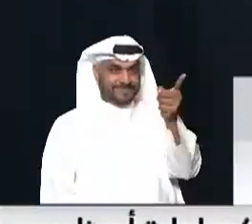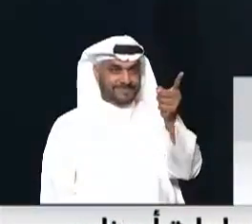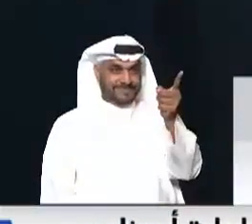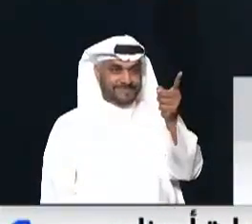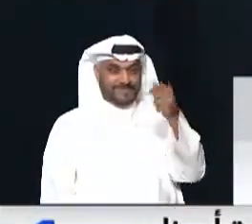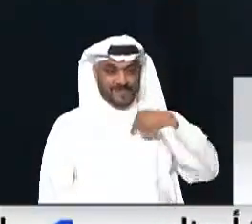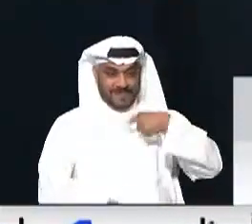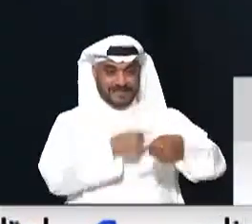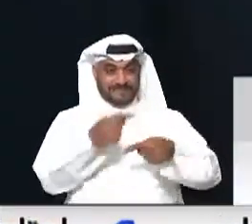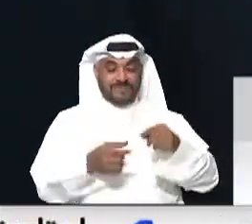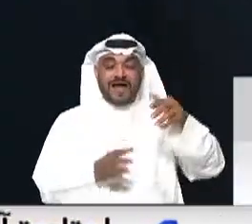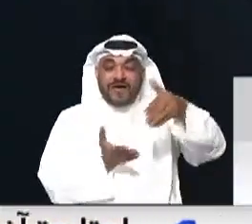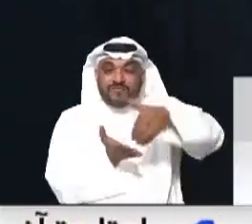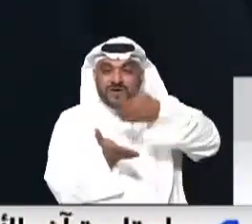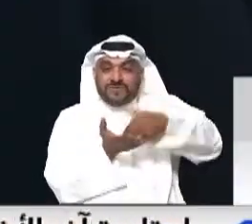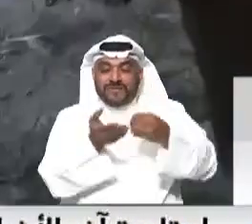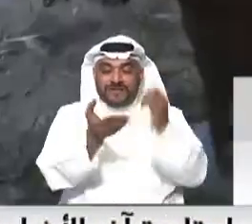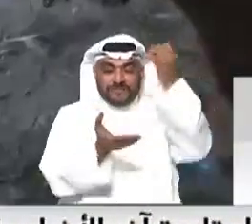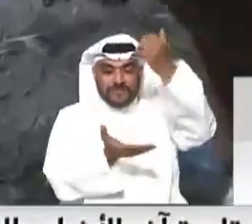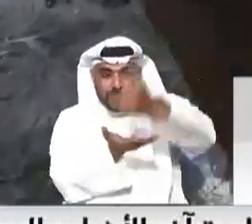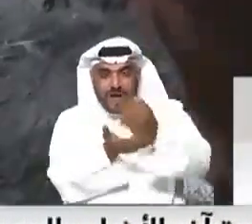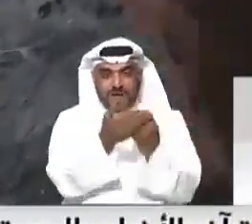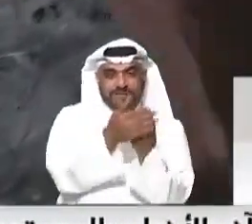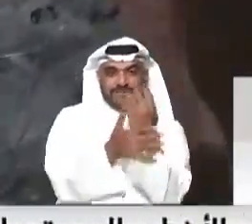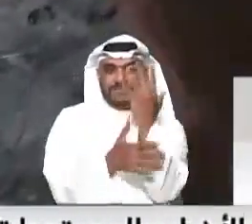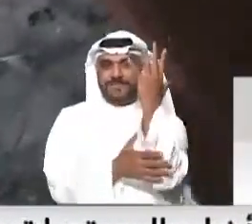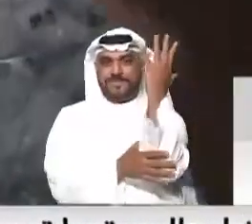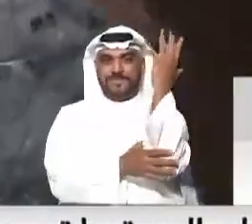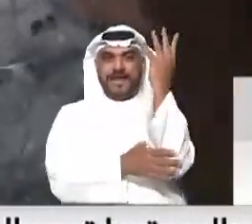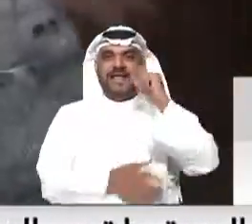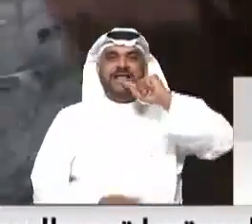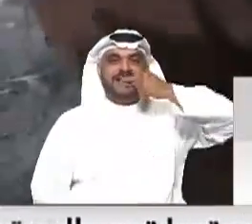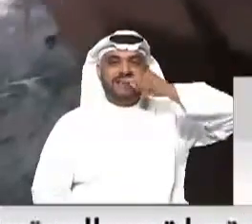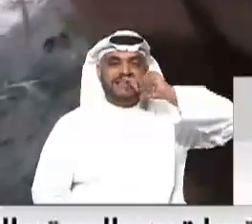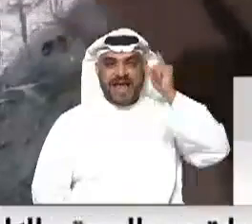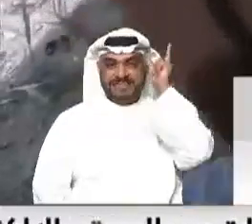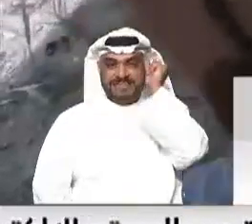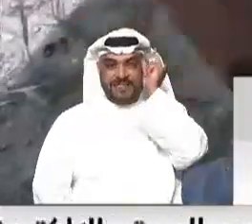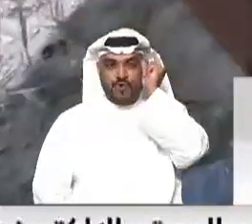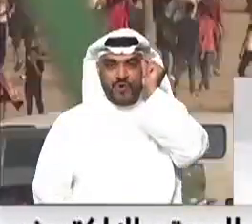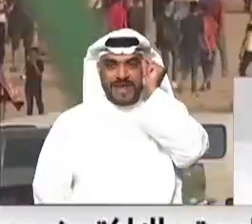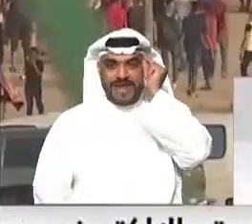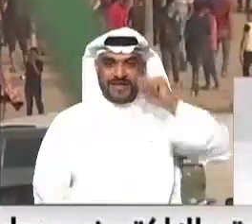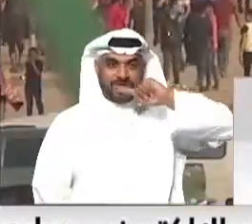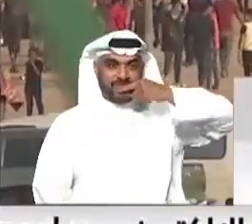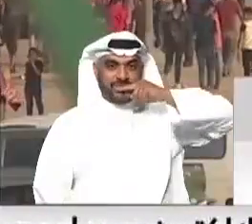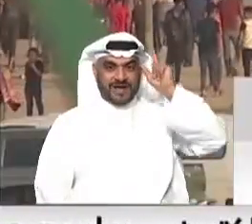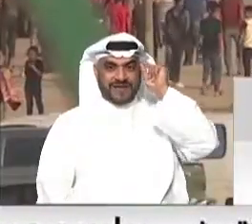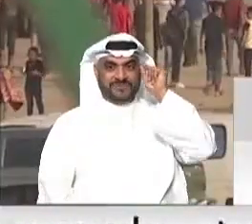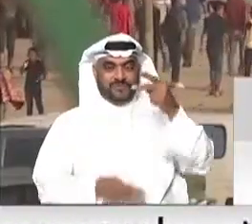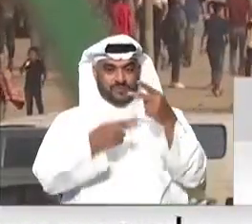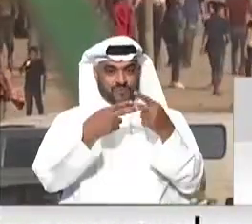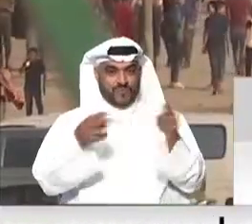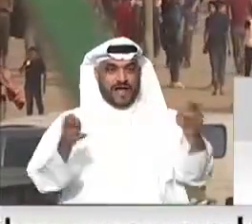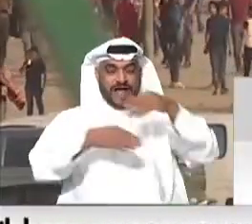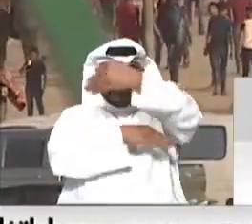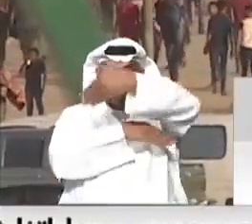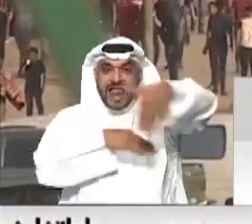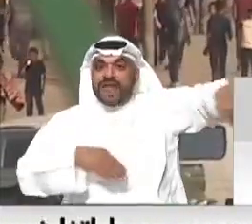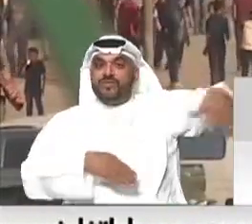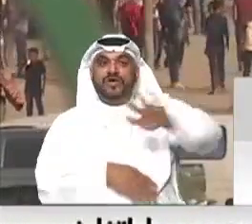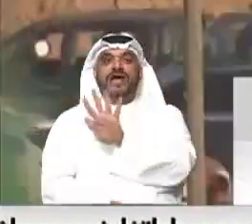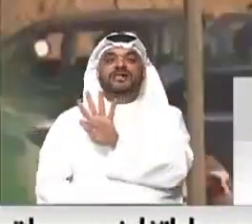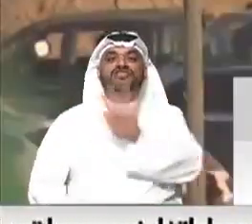بزراعة أشجار الزيتون أحيا الفلسطينيون الذكرى 47 ليوم الأرض، لتكون الحدود الشرقية